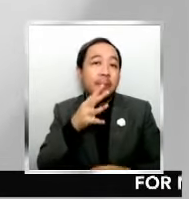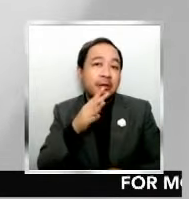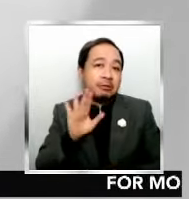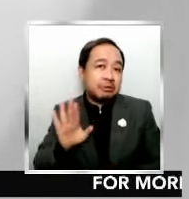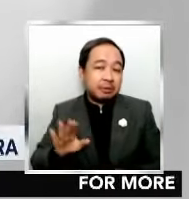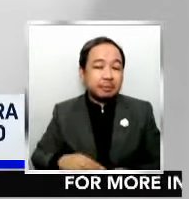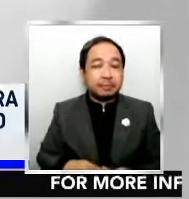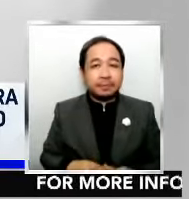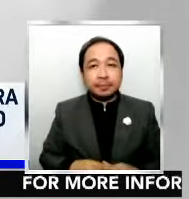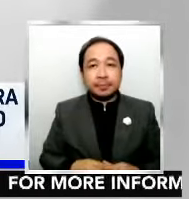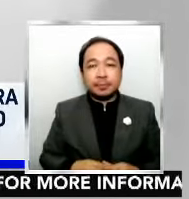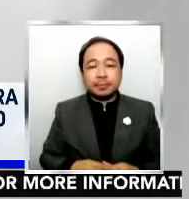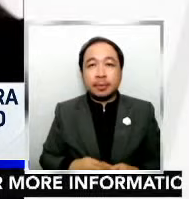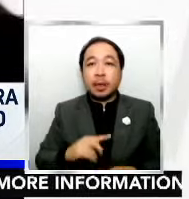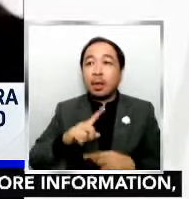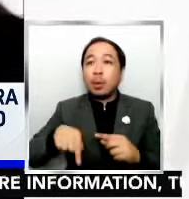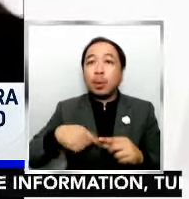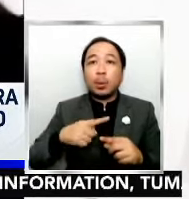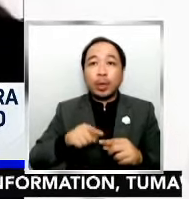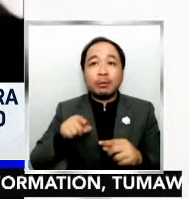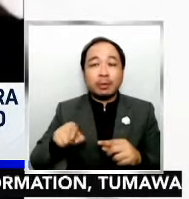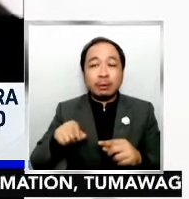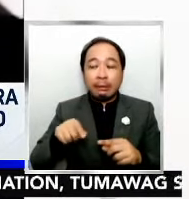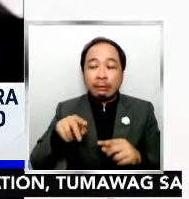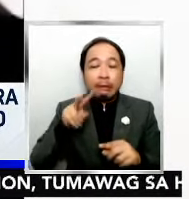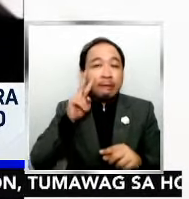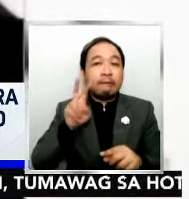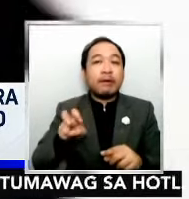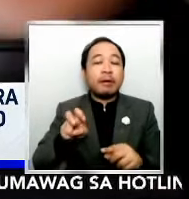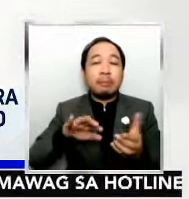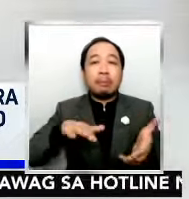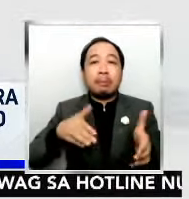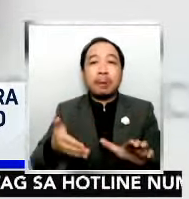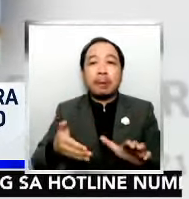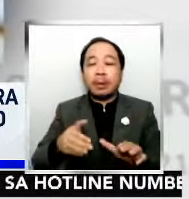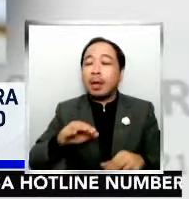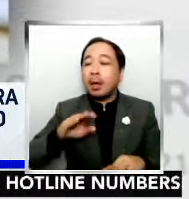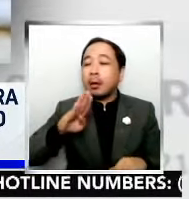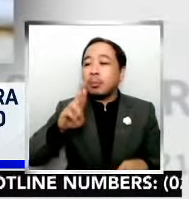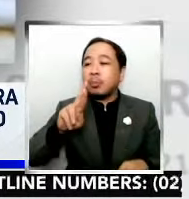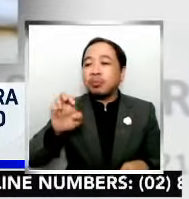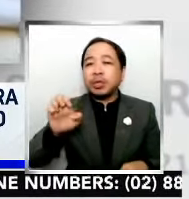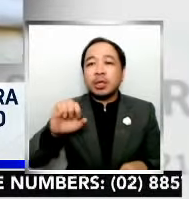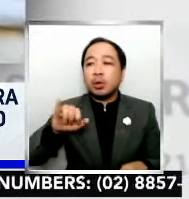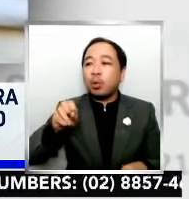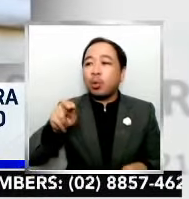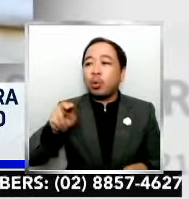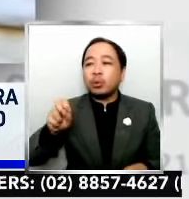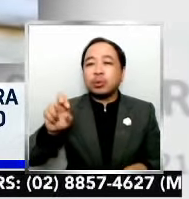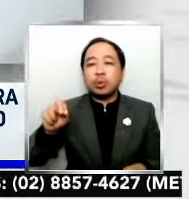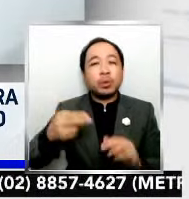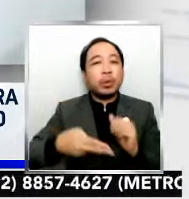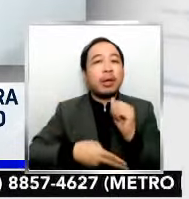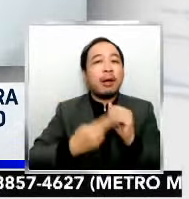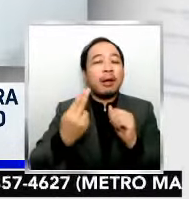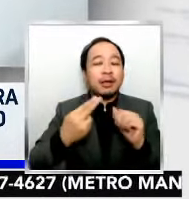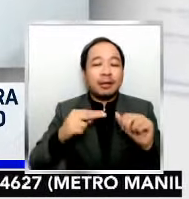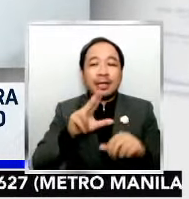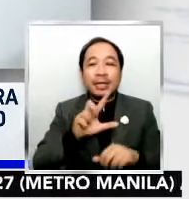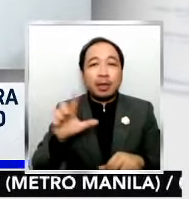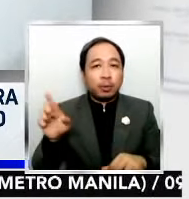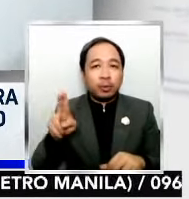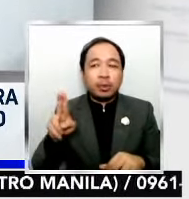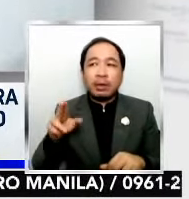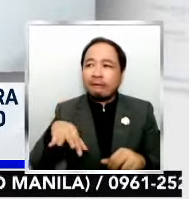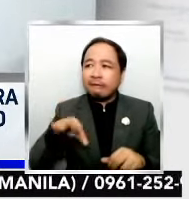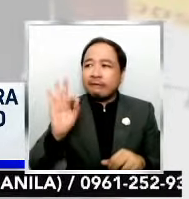Noong araw na natagpo ang patay ang artist na si Bree Honson sa isang hotel sa La Union, may nakuhang 12 grams ng cocaine sa kwartong tinutuluyan nila ni